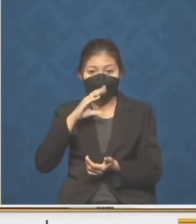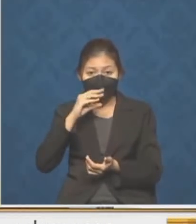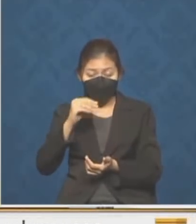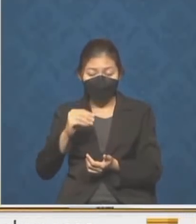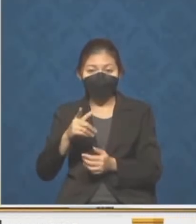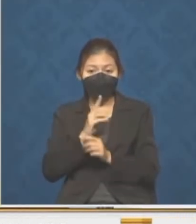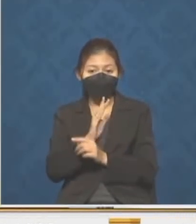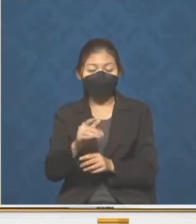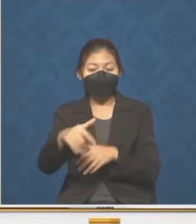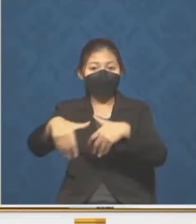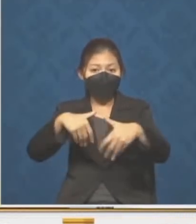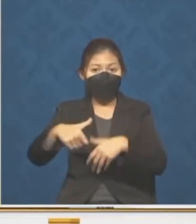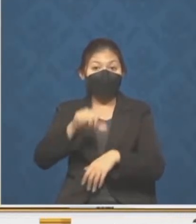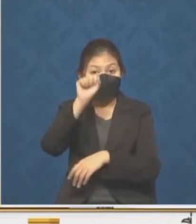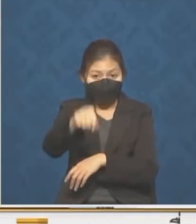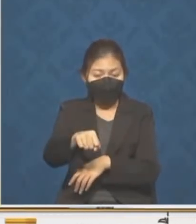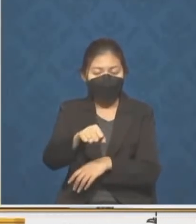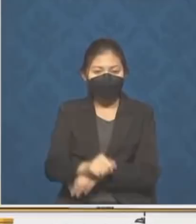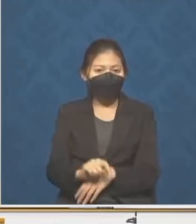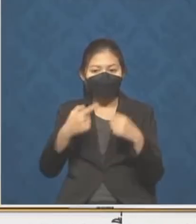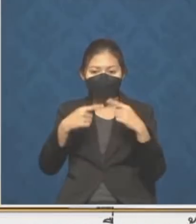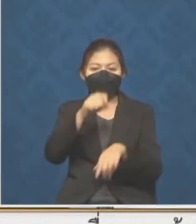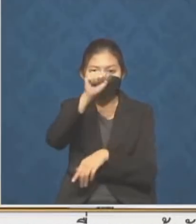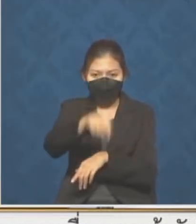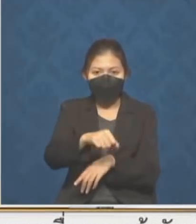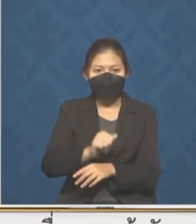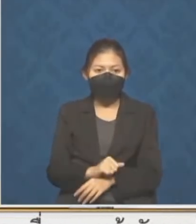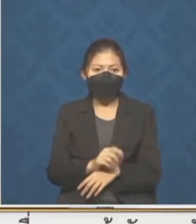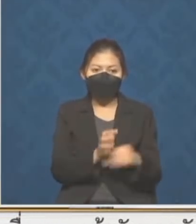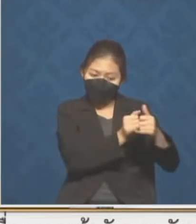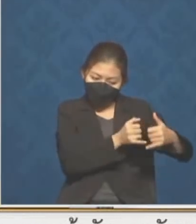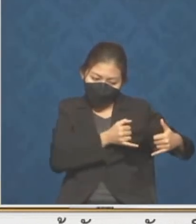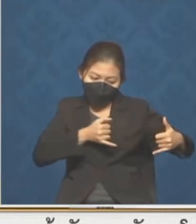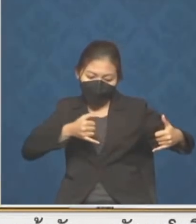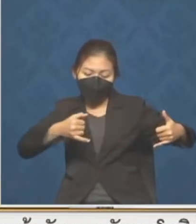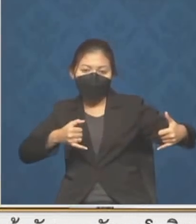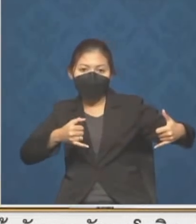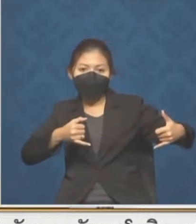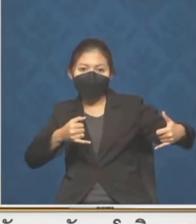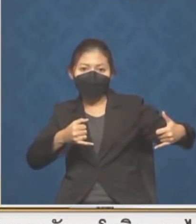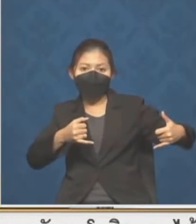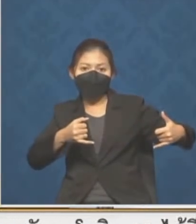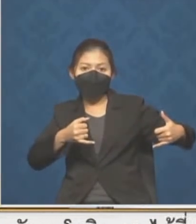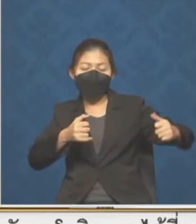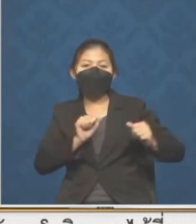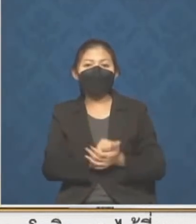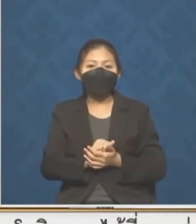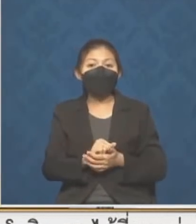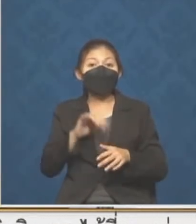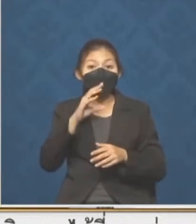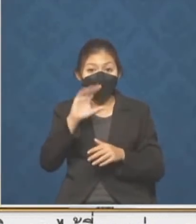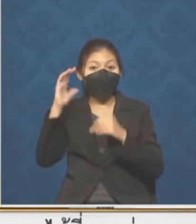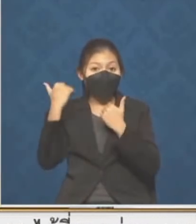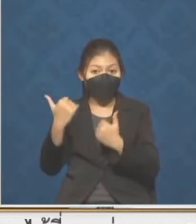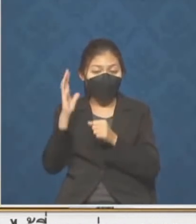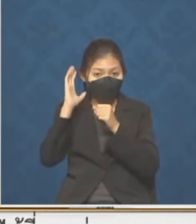ทุกคนตอบว่าใช่ผมเรียงมาทีละคนแล้วผมบอกว่าสิ่งที่พูดวันนี้เวลา